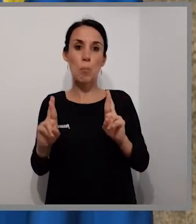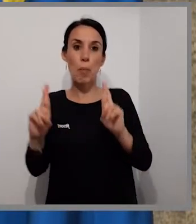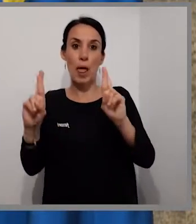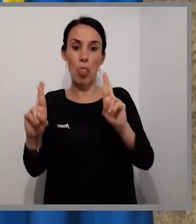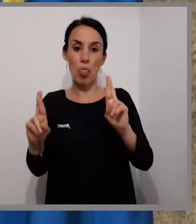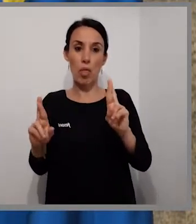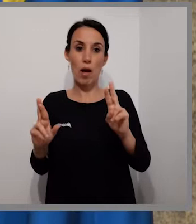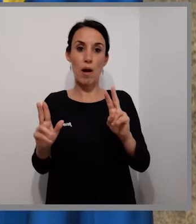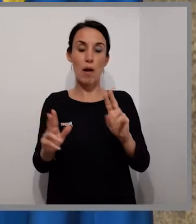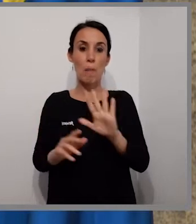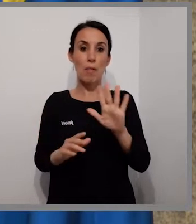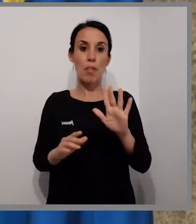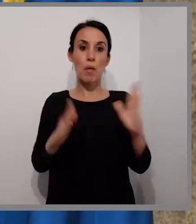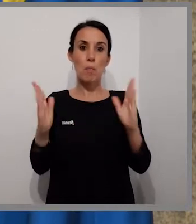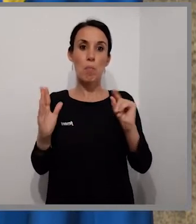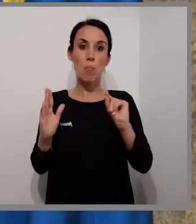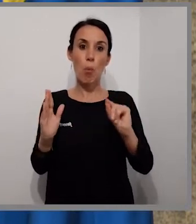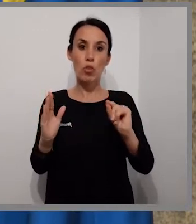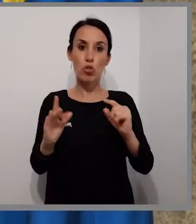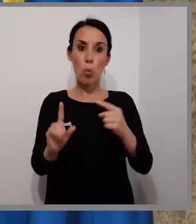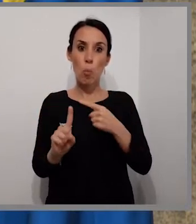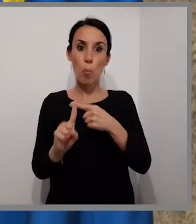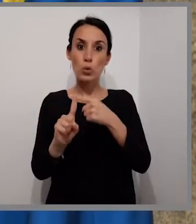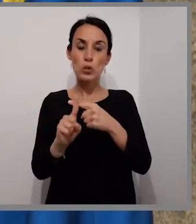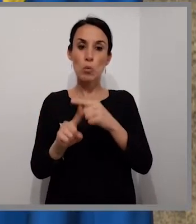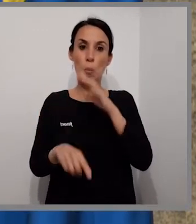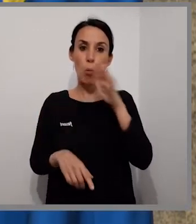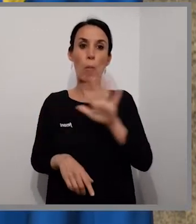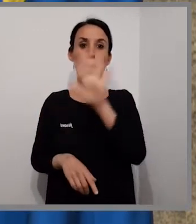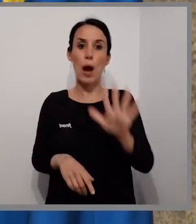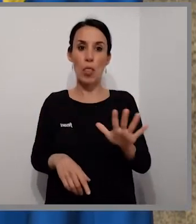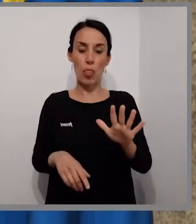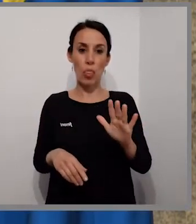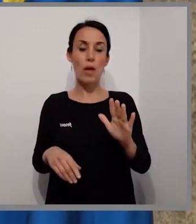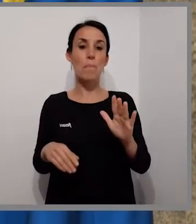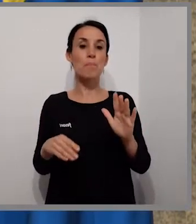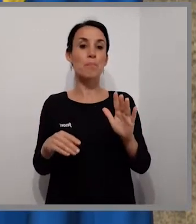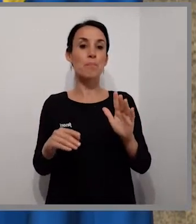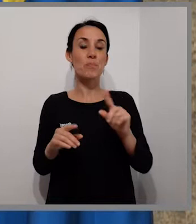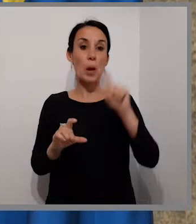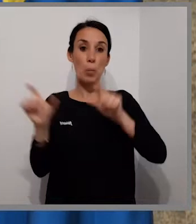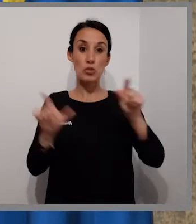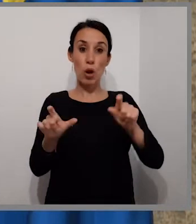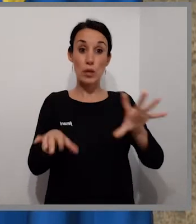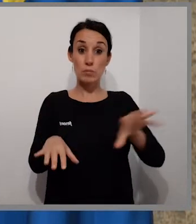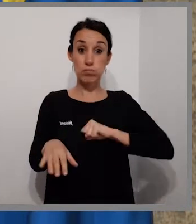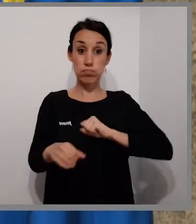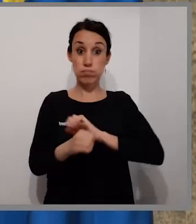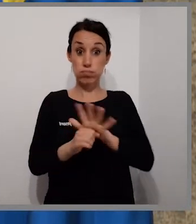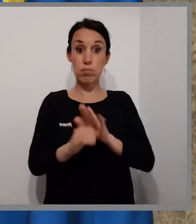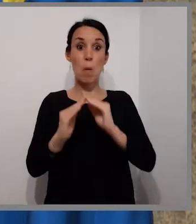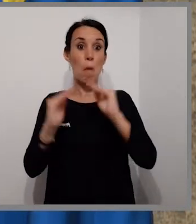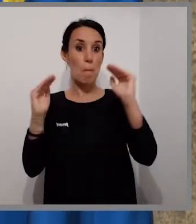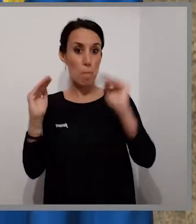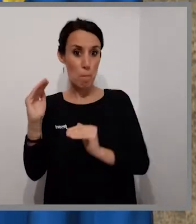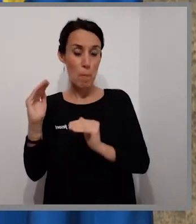esperança, d'un moment positiu, perquè s'està baixant, sobretot les persones contagiades